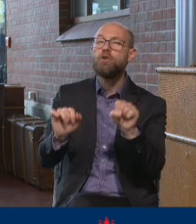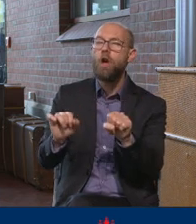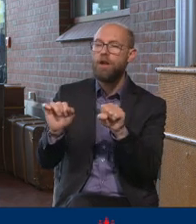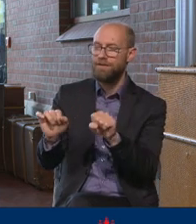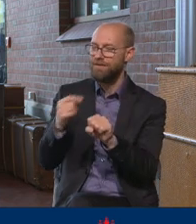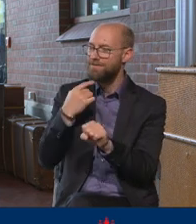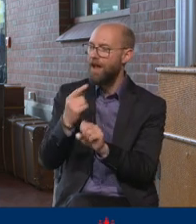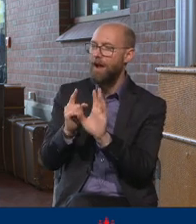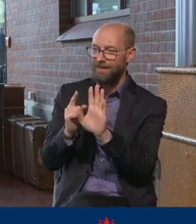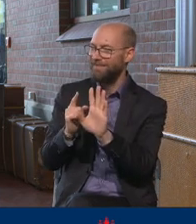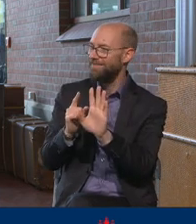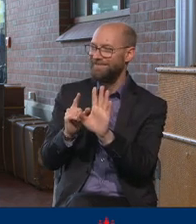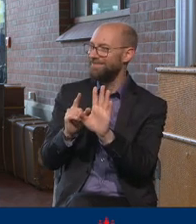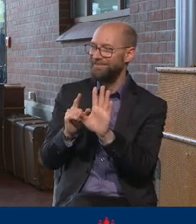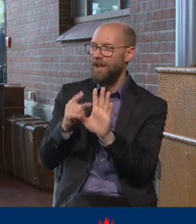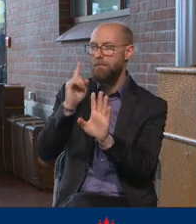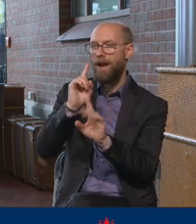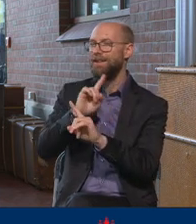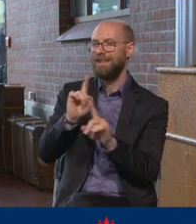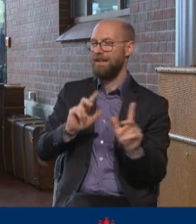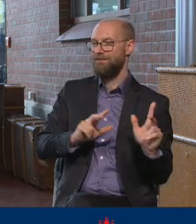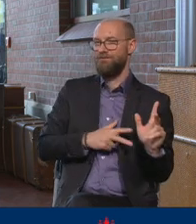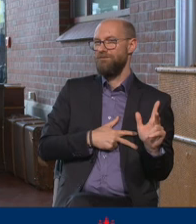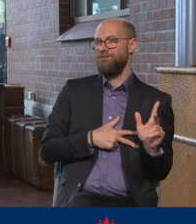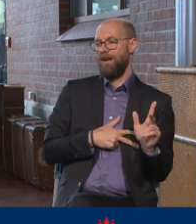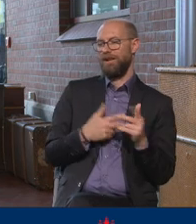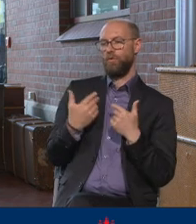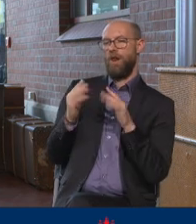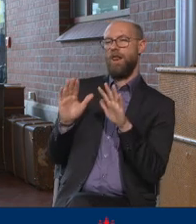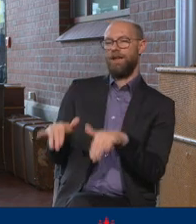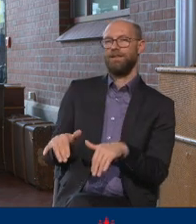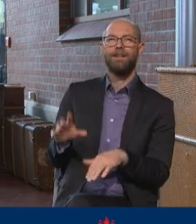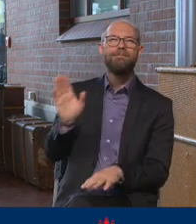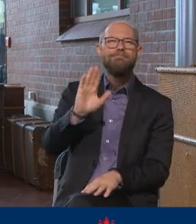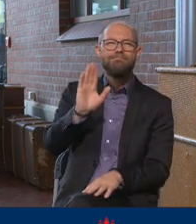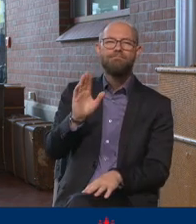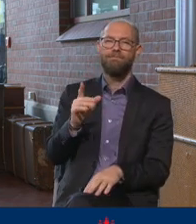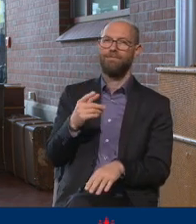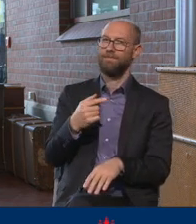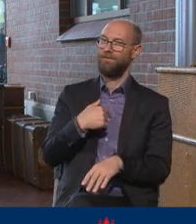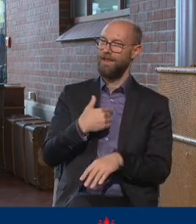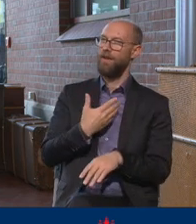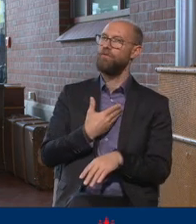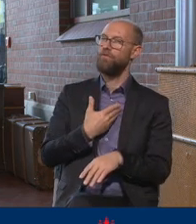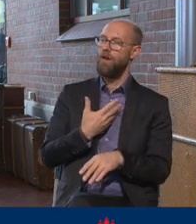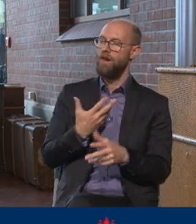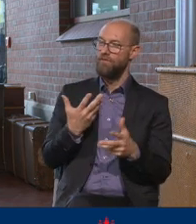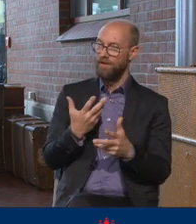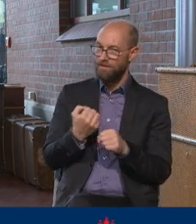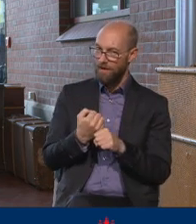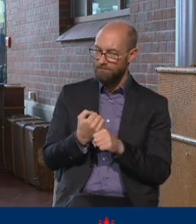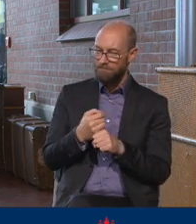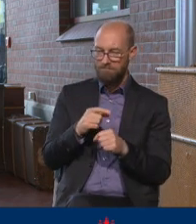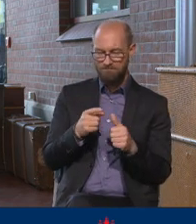sagen herr aber natürlich wollen wir das auch nicht sondern wir wollen schon einerseits die